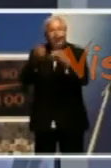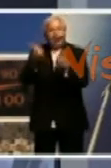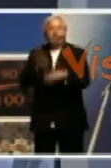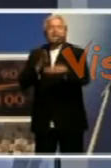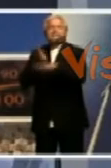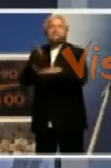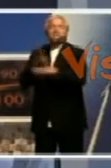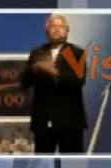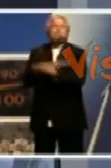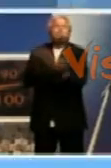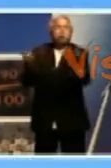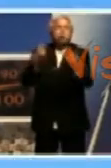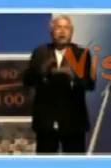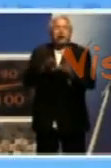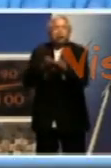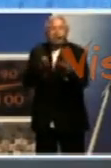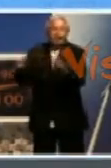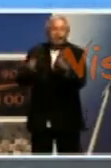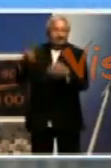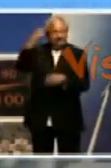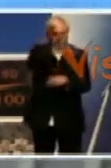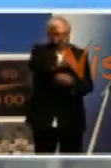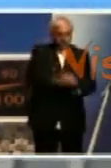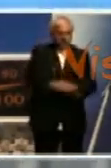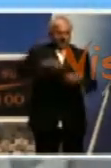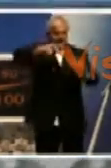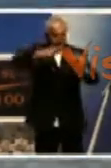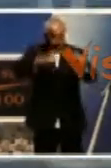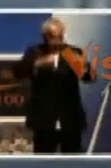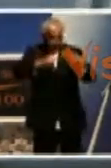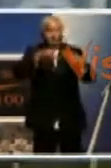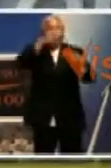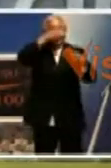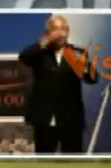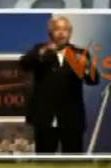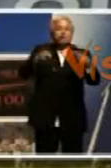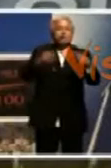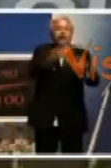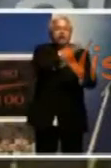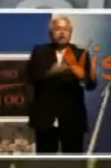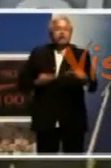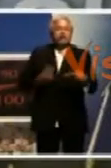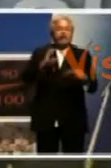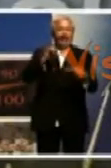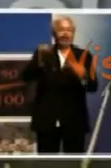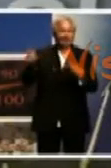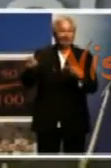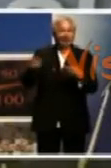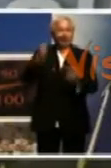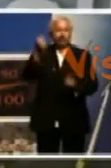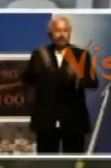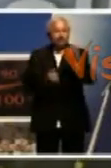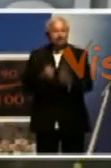mano in una fase come quella. Due, dalla capacità della stessa Fiat Chrysler Automobili